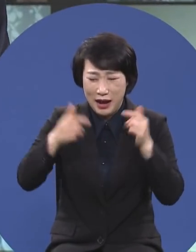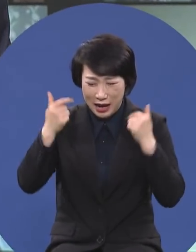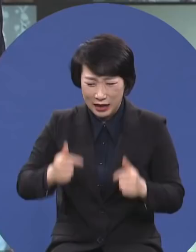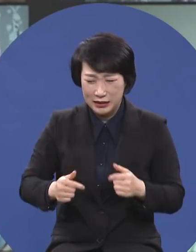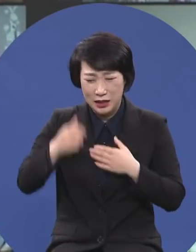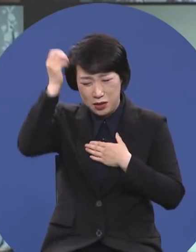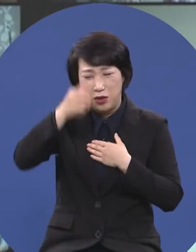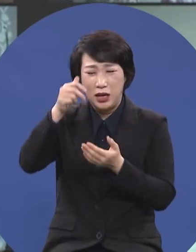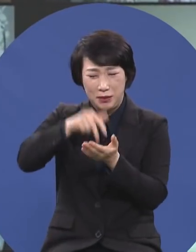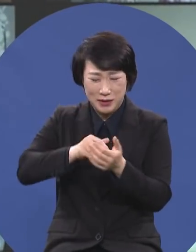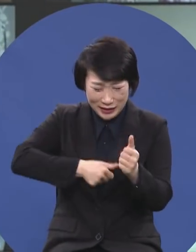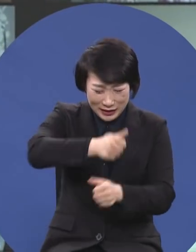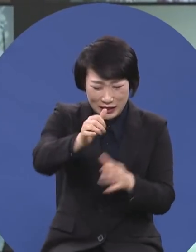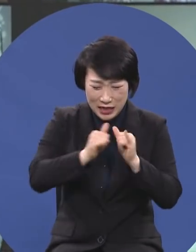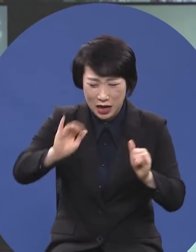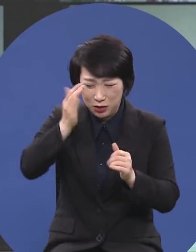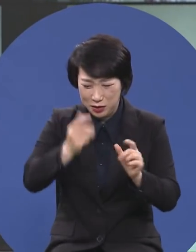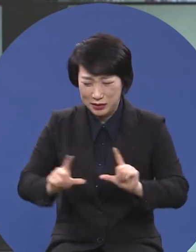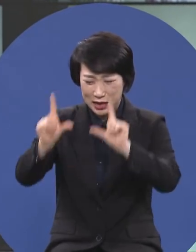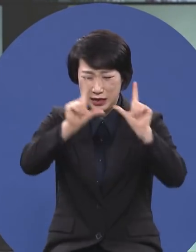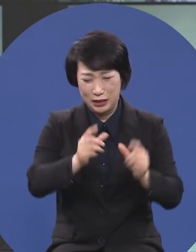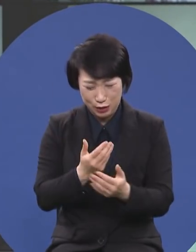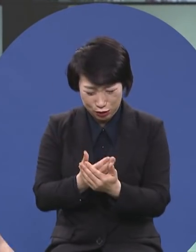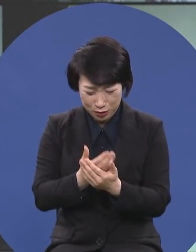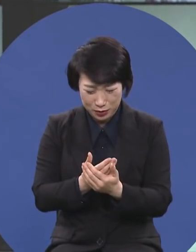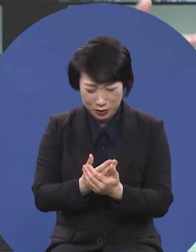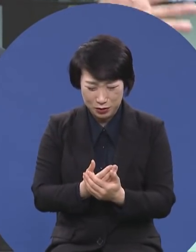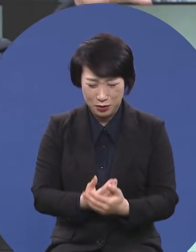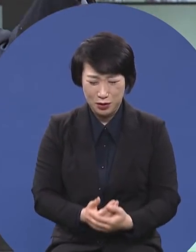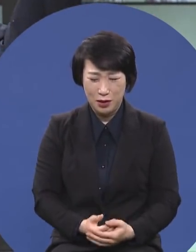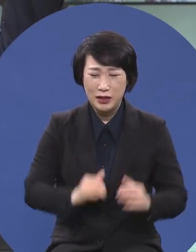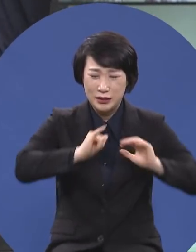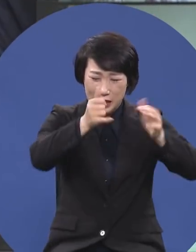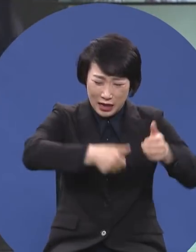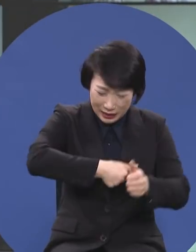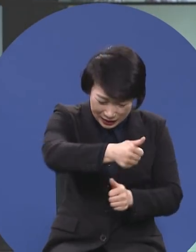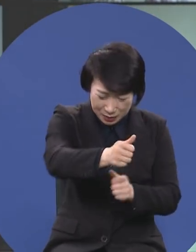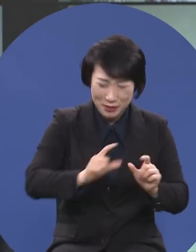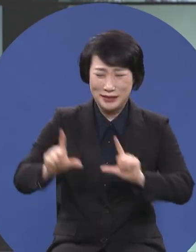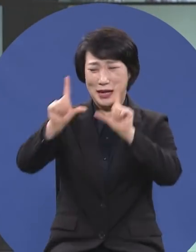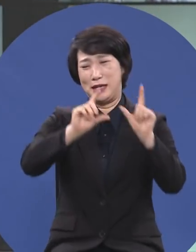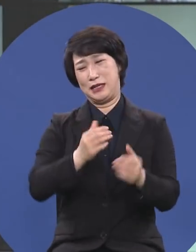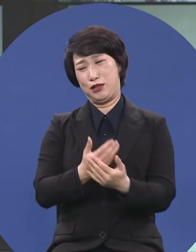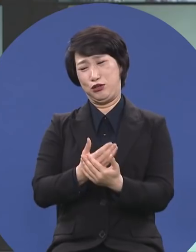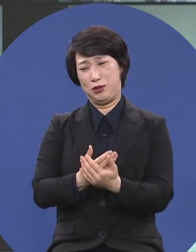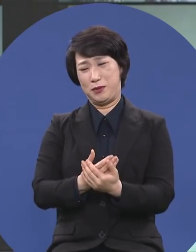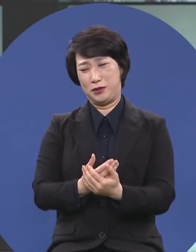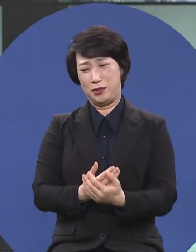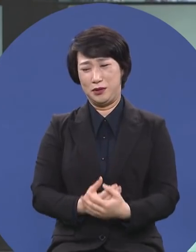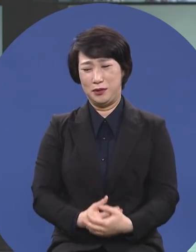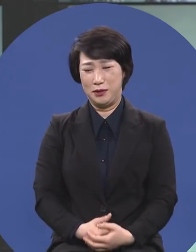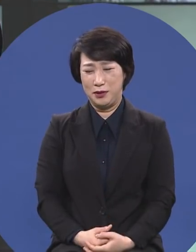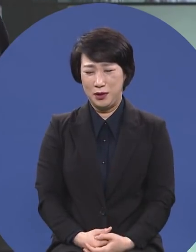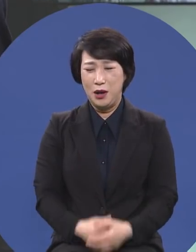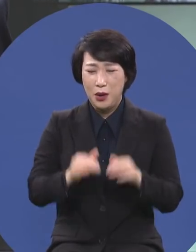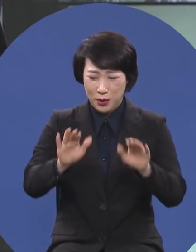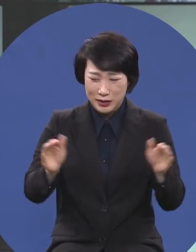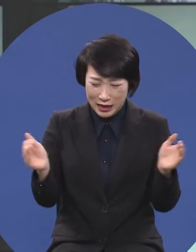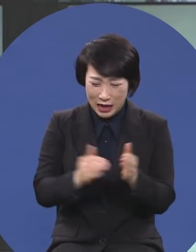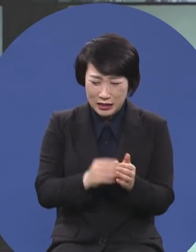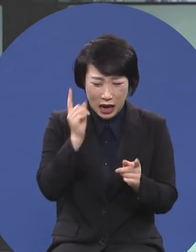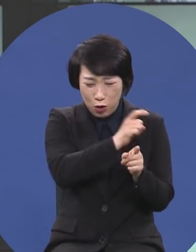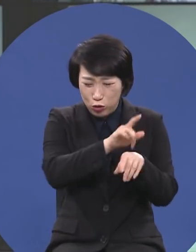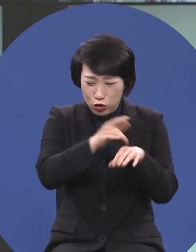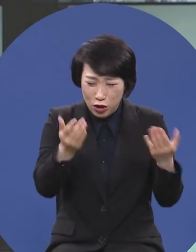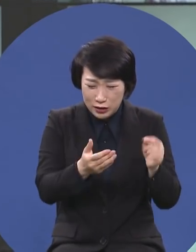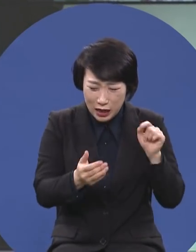항상 영적으로 승리자가 되어 살게 도와주시옵시고 세상을 이기면 살게 하옵소서. 오늘까지 마귀